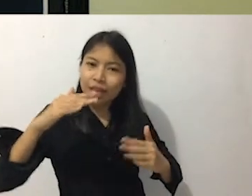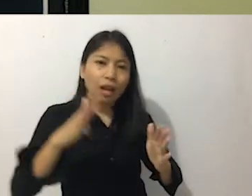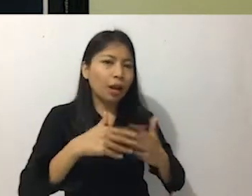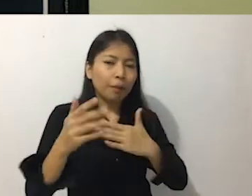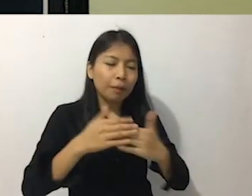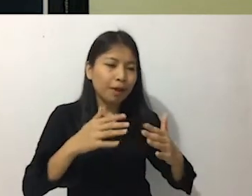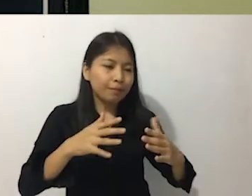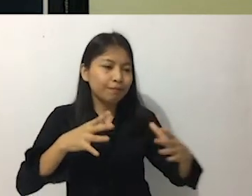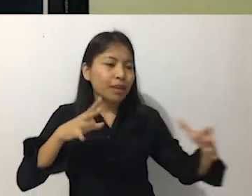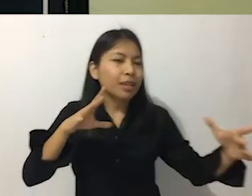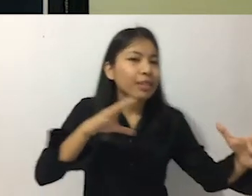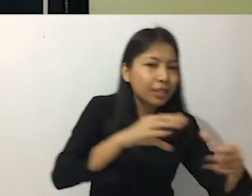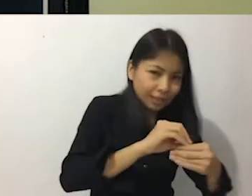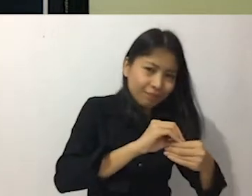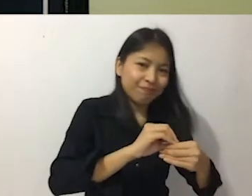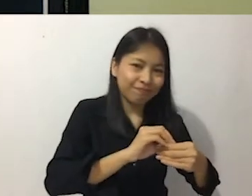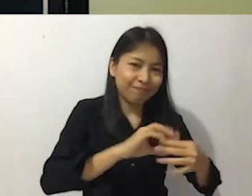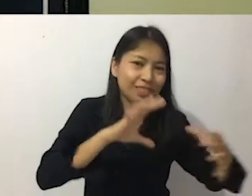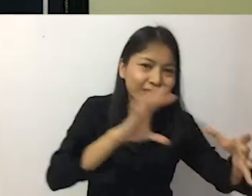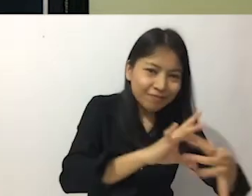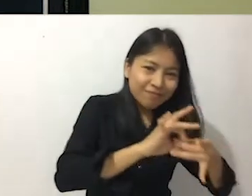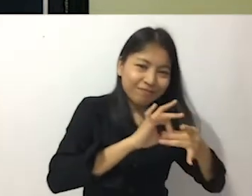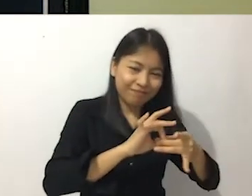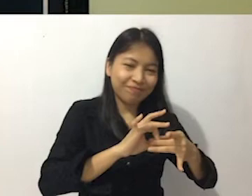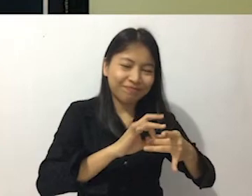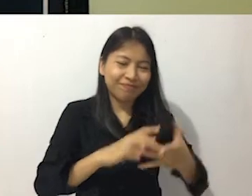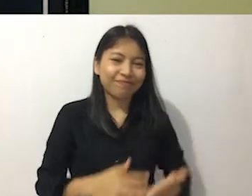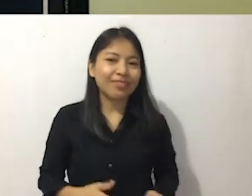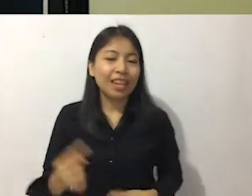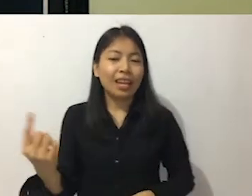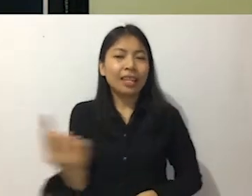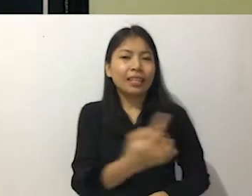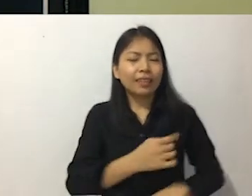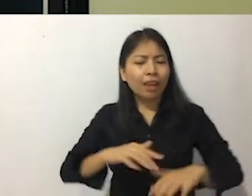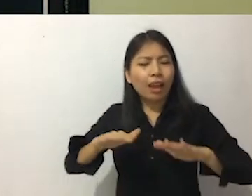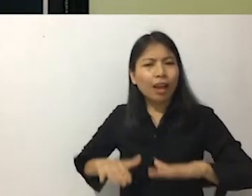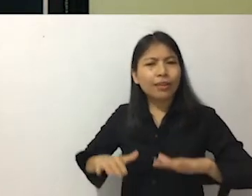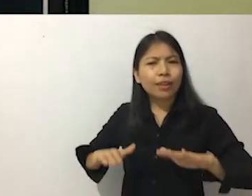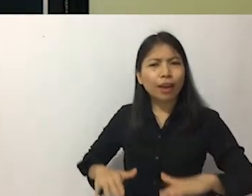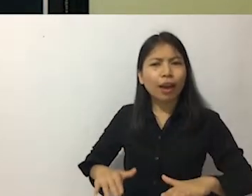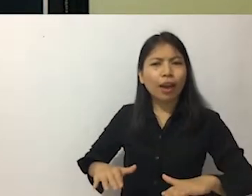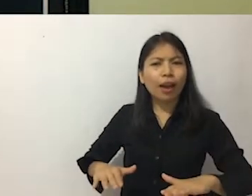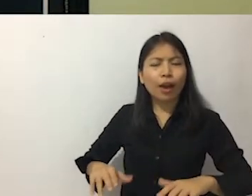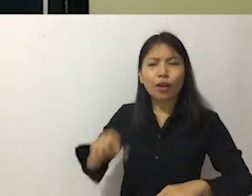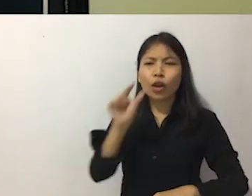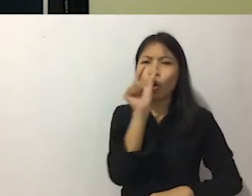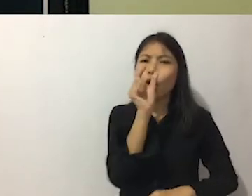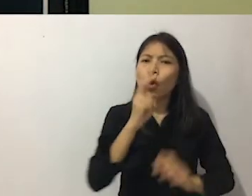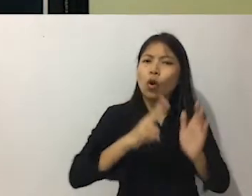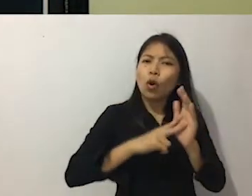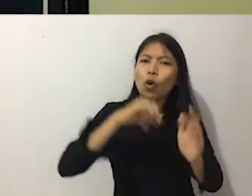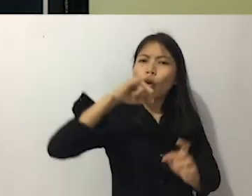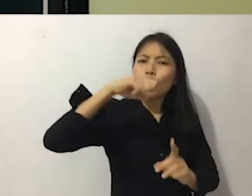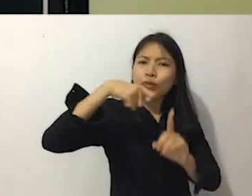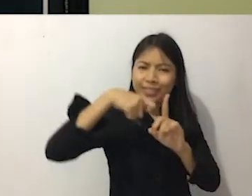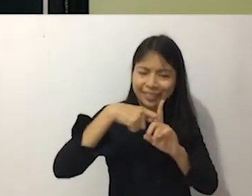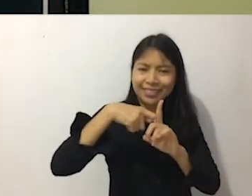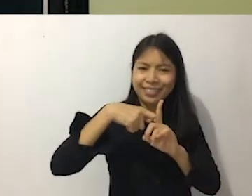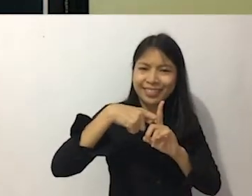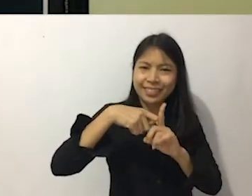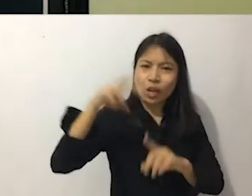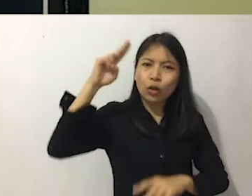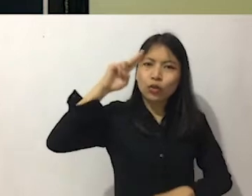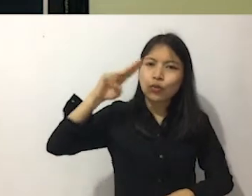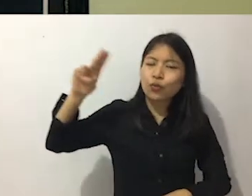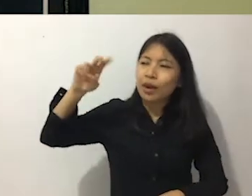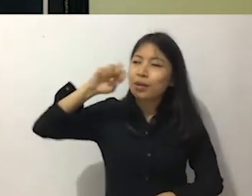kita. Kita adalah anak-anak yang Tuhan yang unik. Dan Tuhan berkata bahwa kita